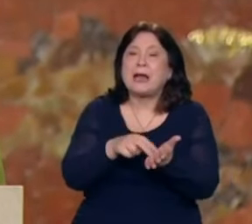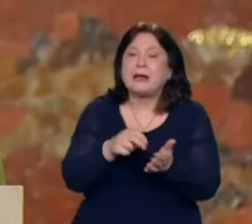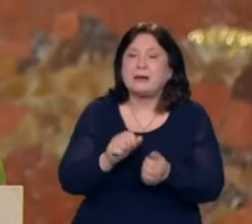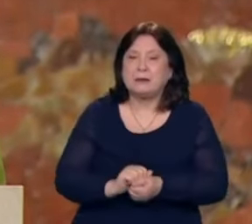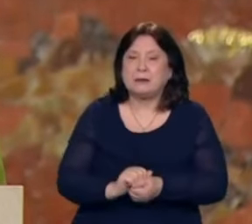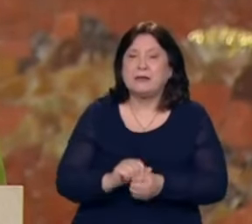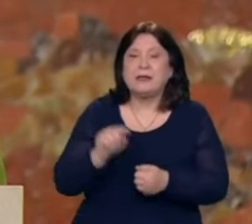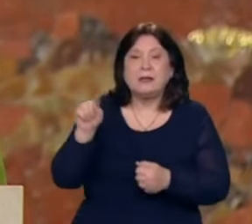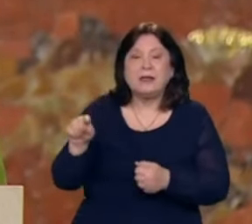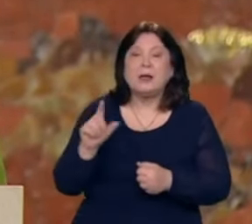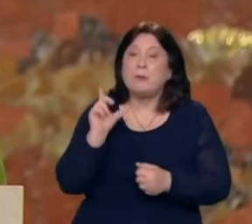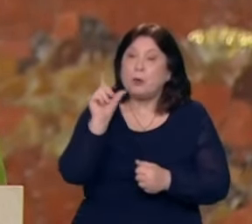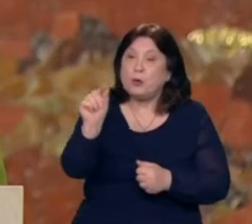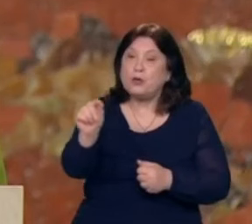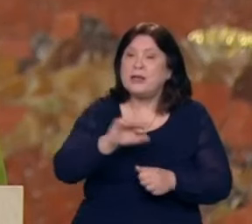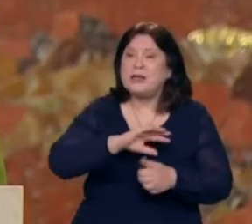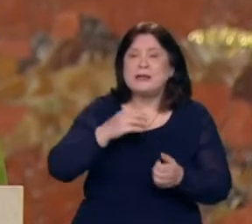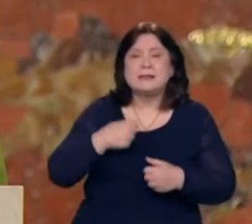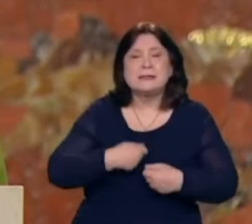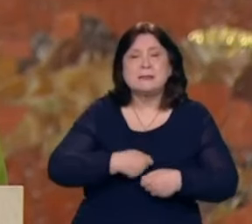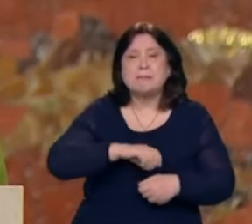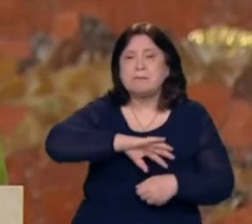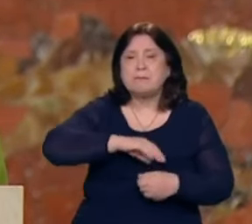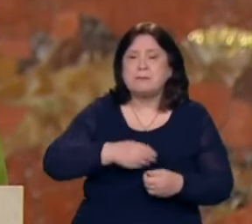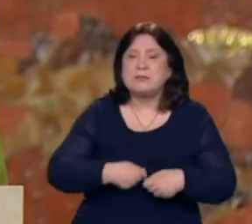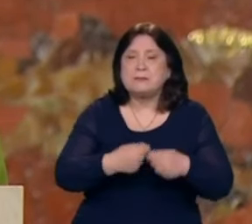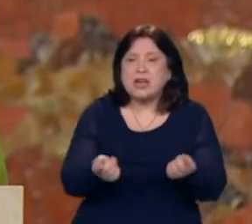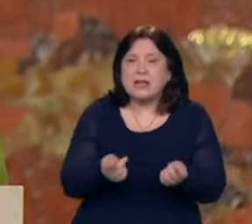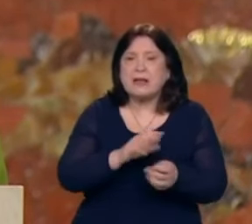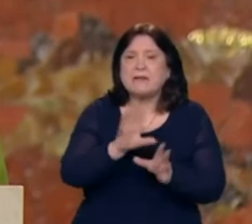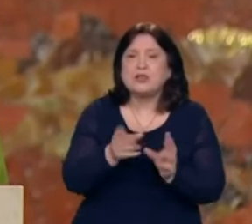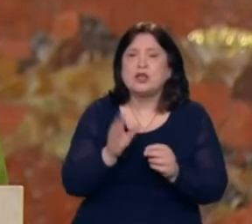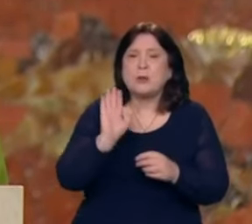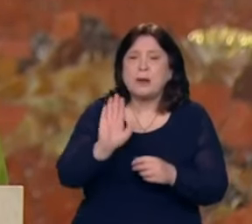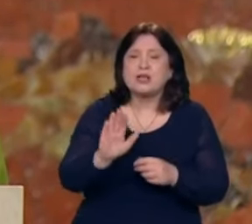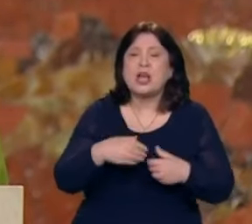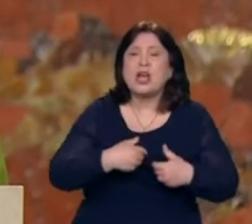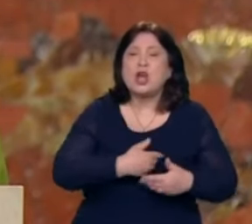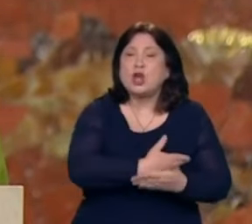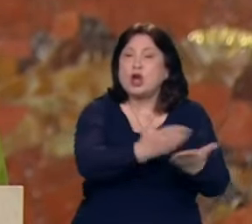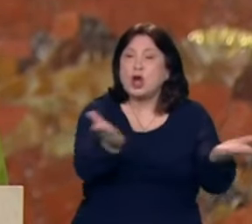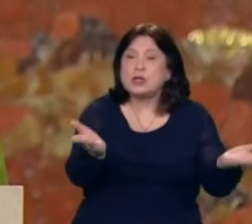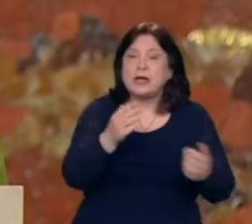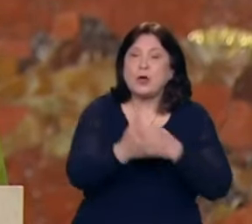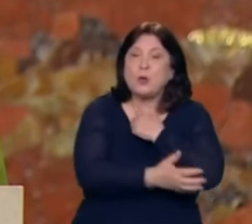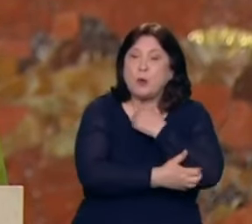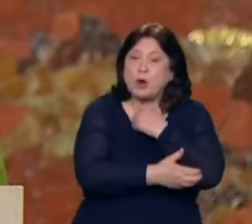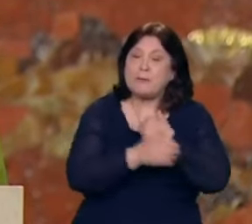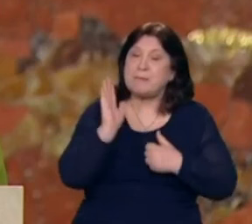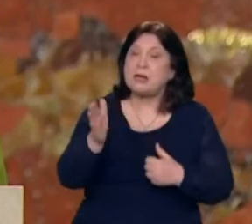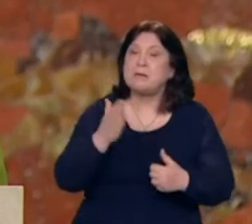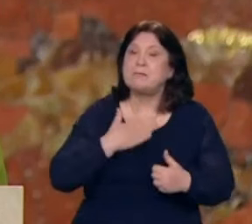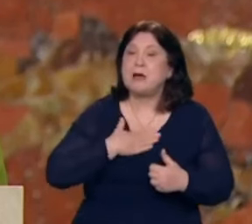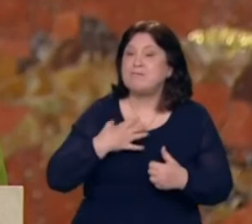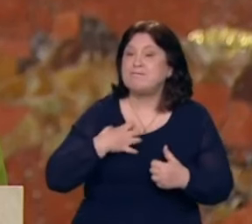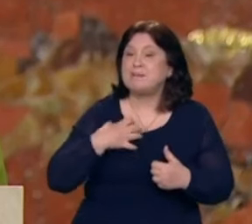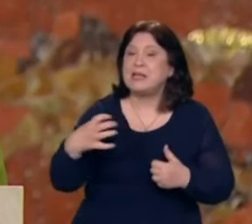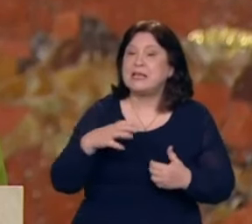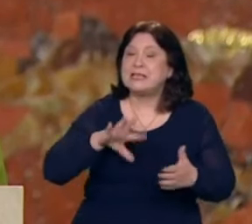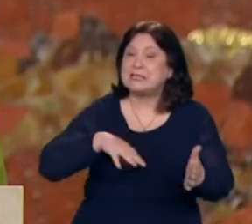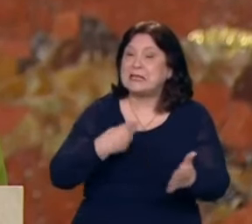ID sprzedaj wszystko co masz i rozdaj ubogim A będziesz miał skarb w niebie